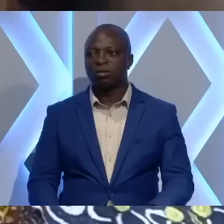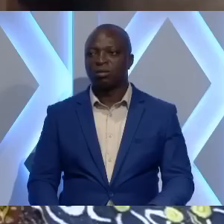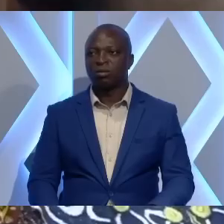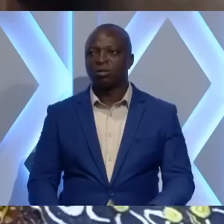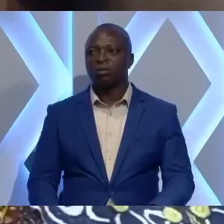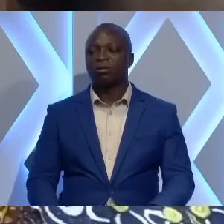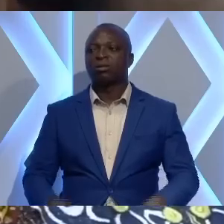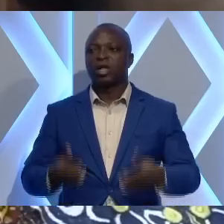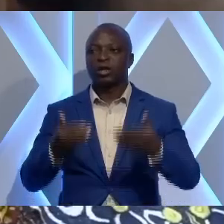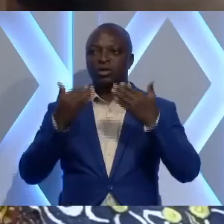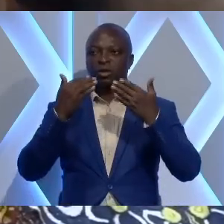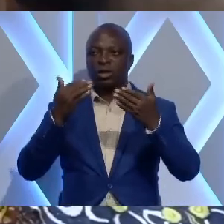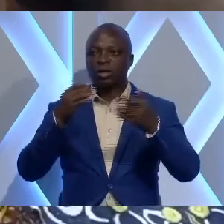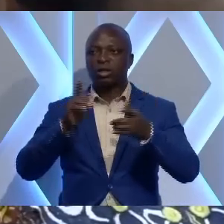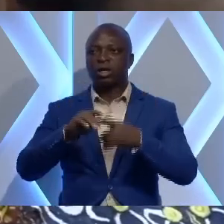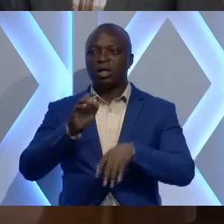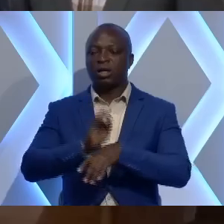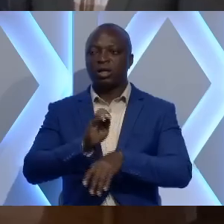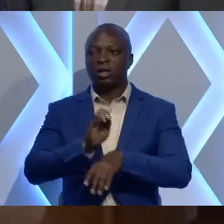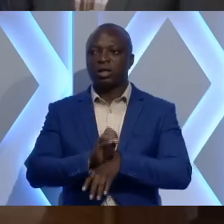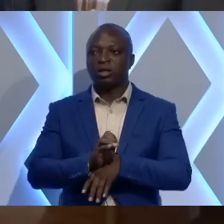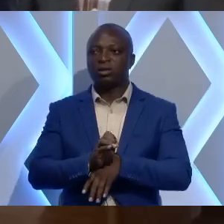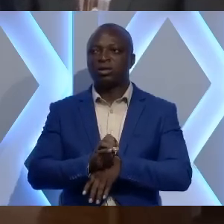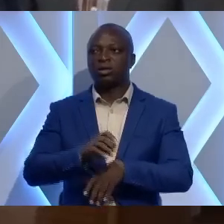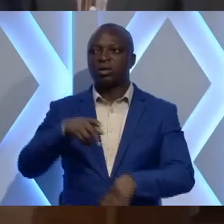Action de grâce à la paroisse Saint-Antoine de Padoue.